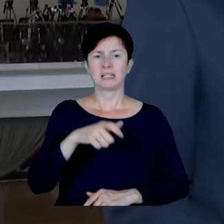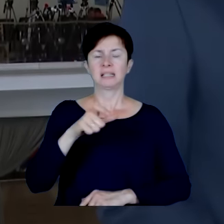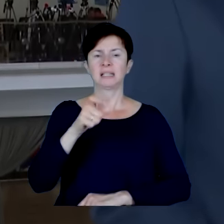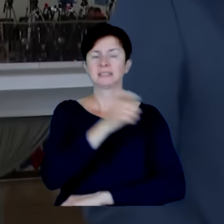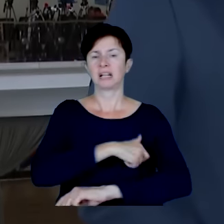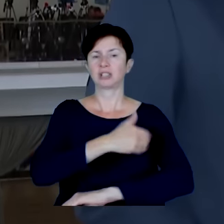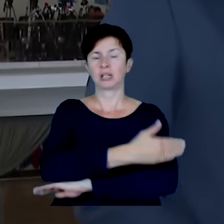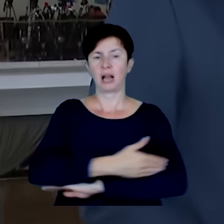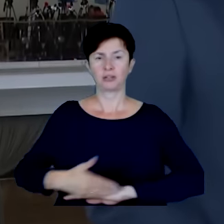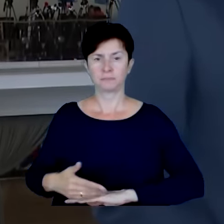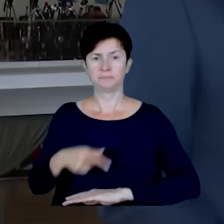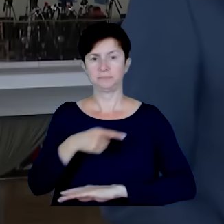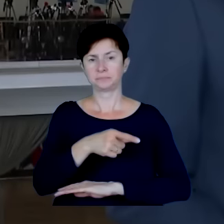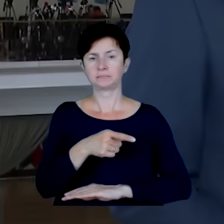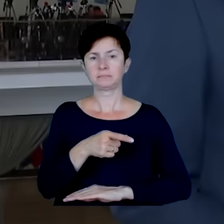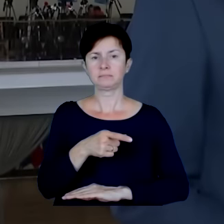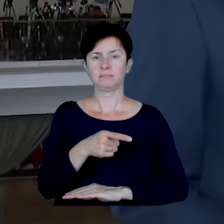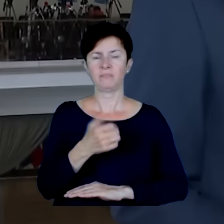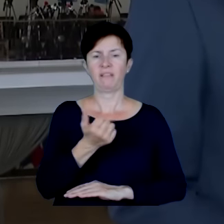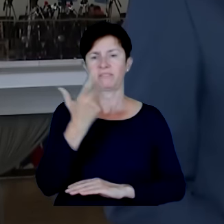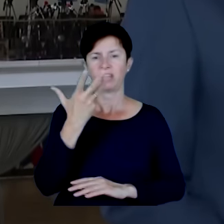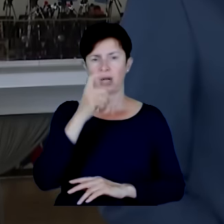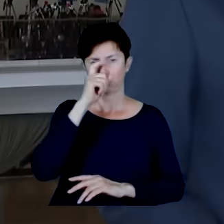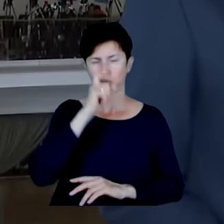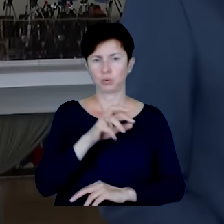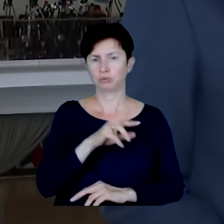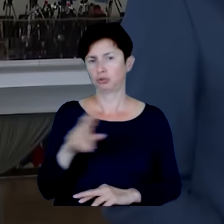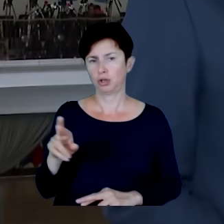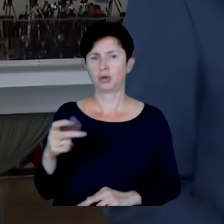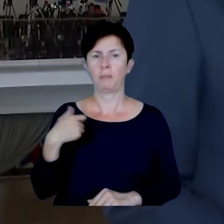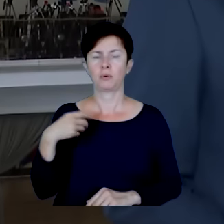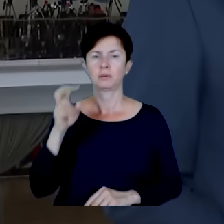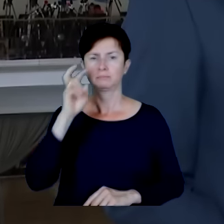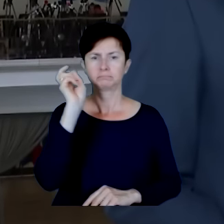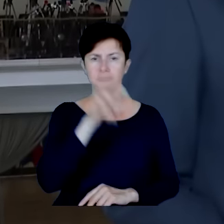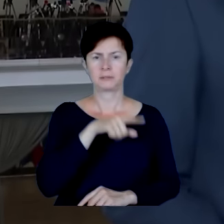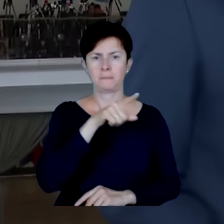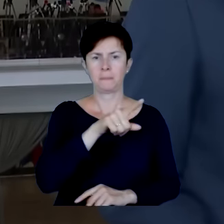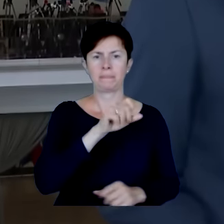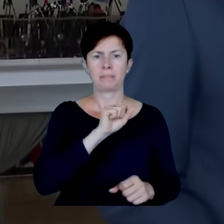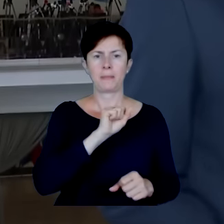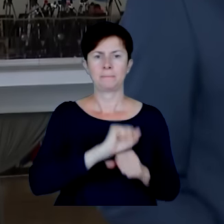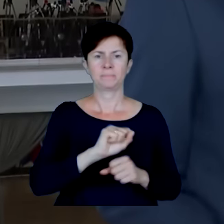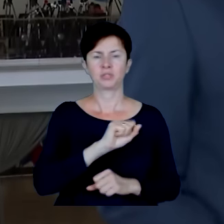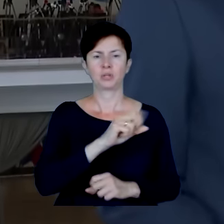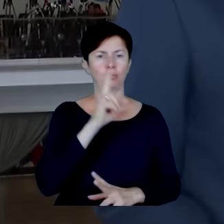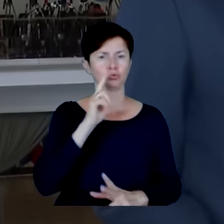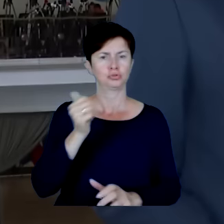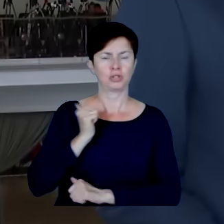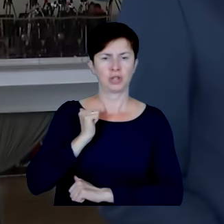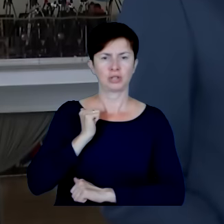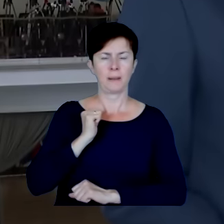o wiele złych rzeczy, nazywając strażników granicznych, nazywając żołnierzy